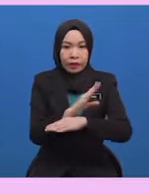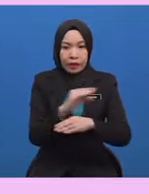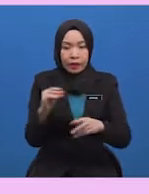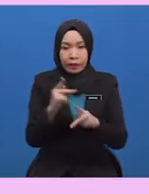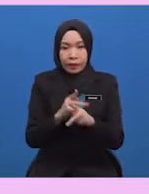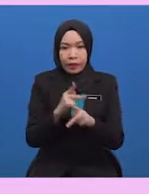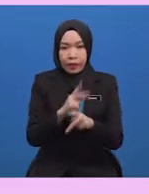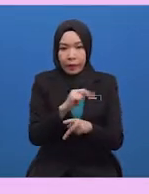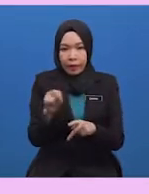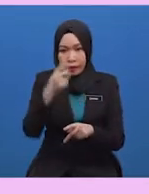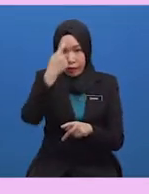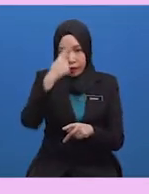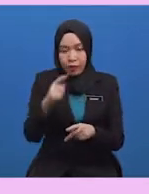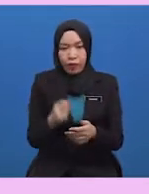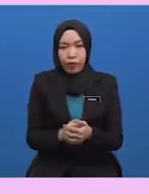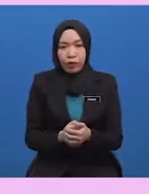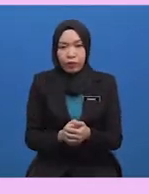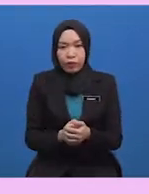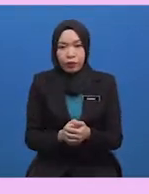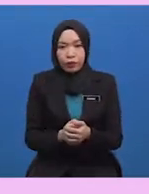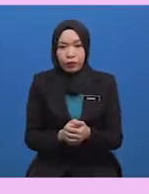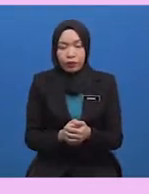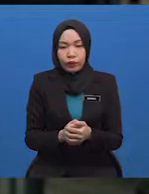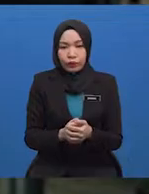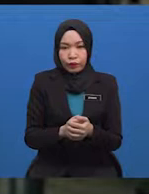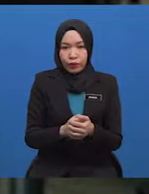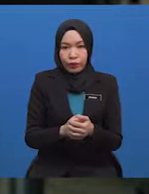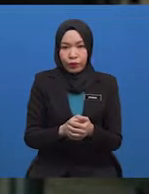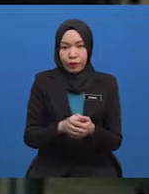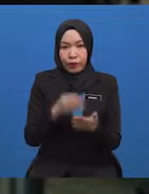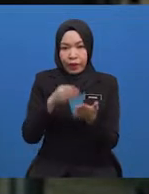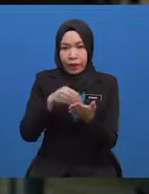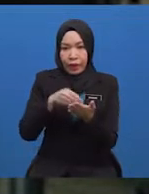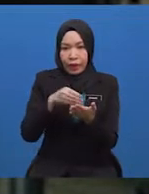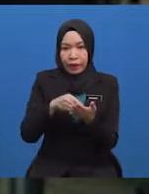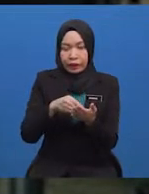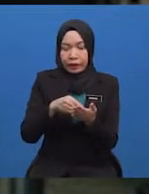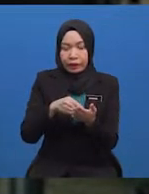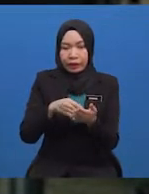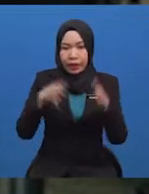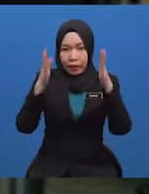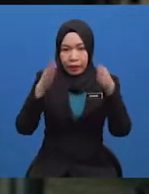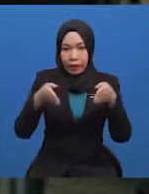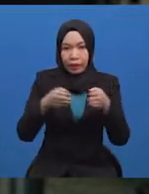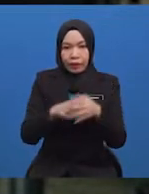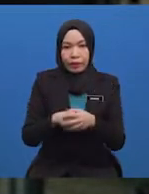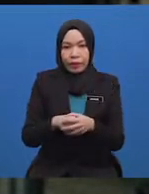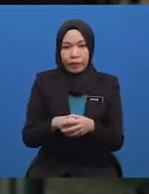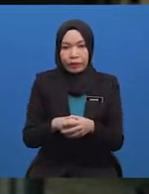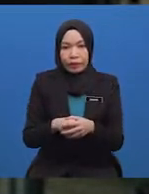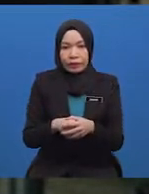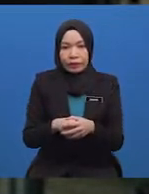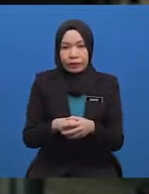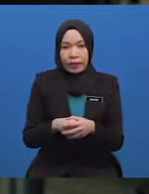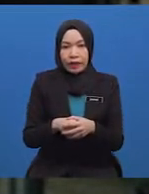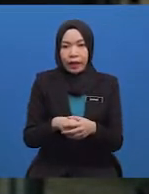untuk menampung peningkatan bilangan penduduk. Harga tanah juga akan meningkat dan